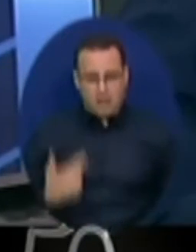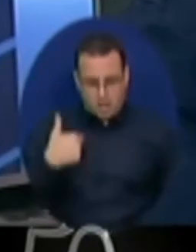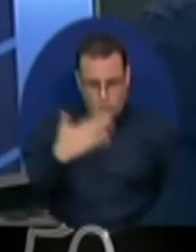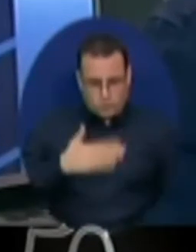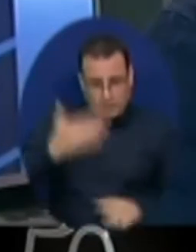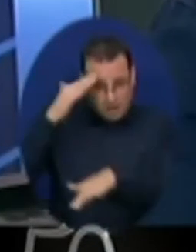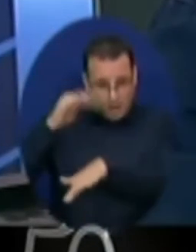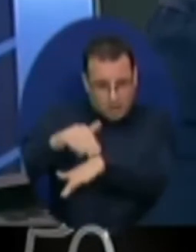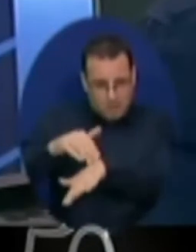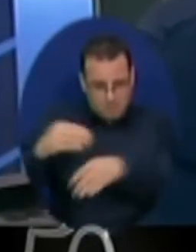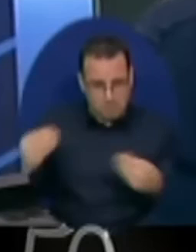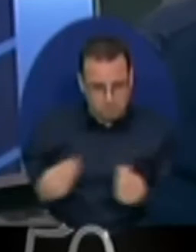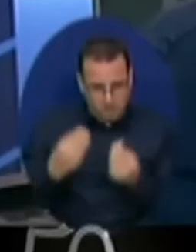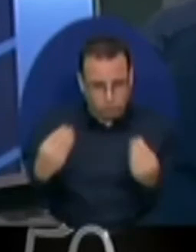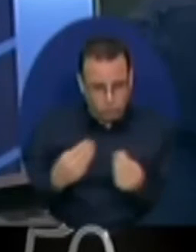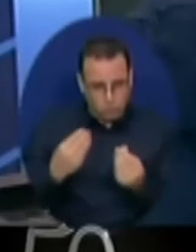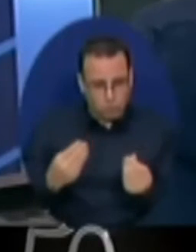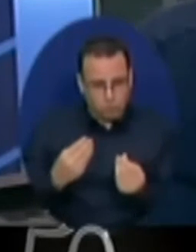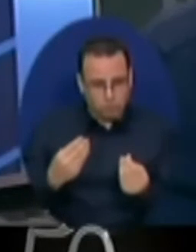הכי, הכי